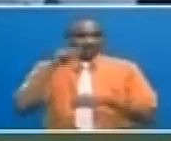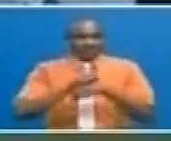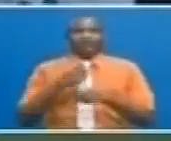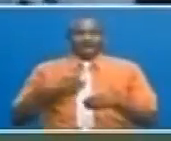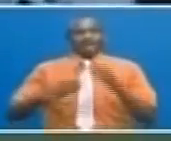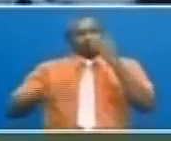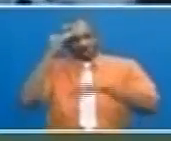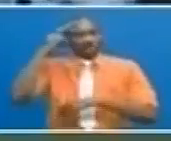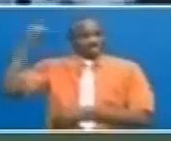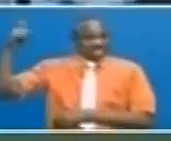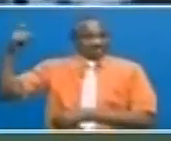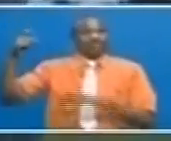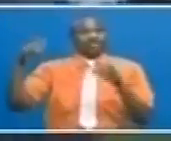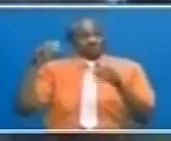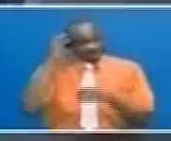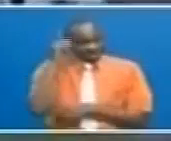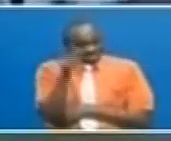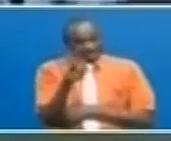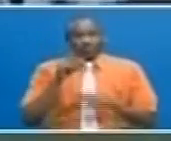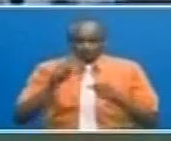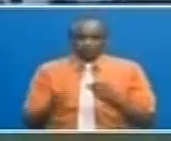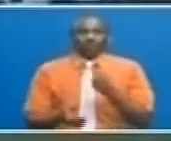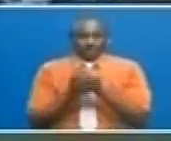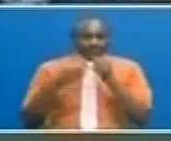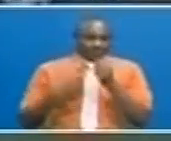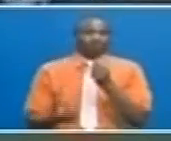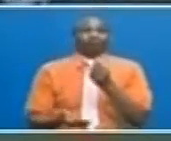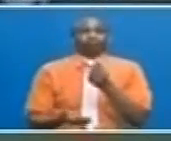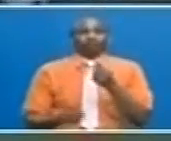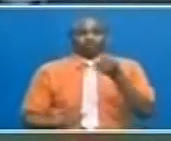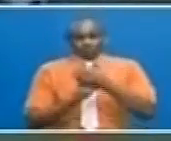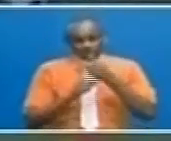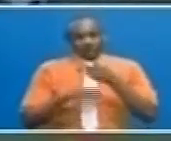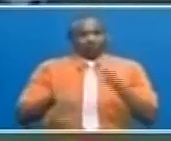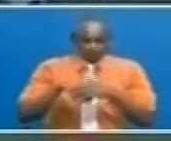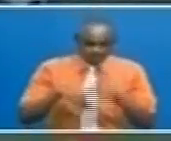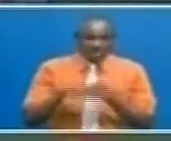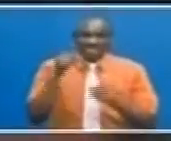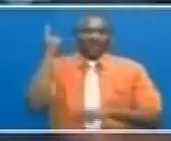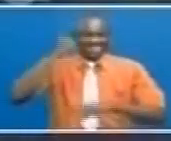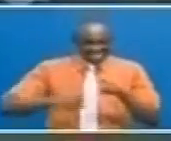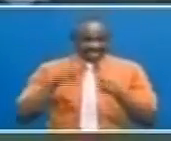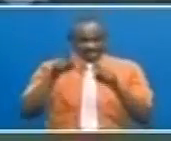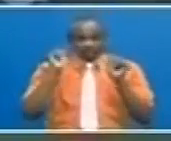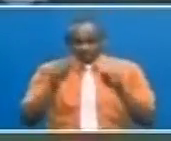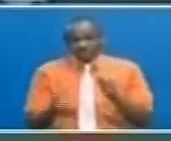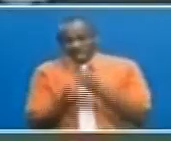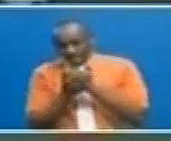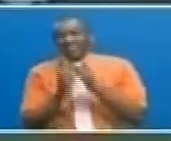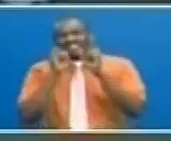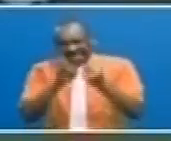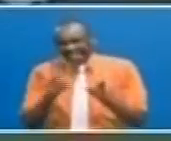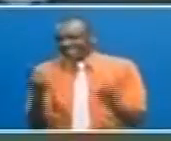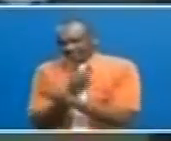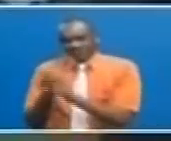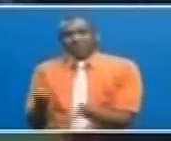Dream ambazo zitatumika kukuza kandanda humu nchini. Udhamini huo wa mwaka mmoja utatumika kusaka na kukuza vipaji